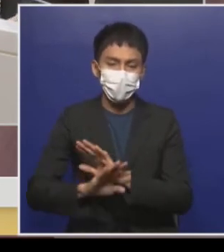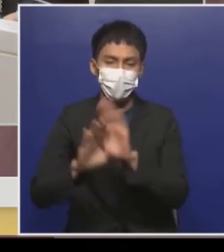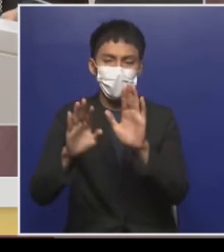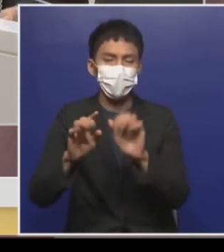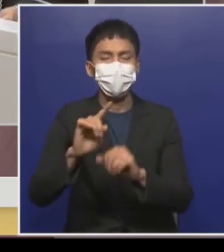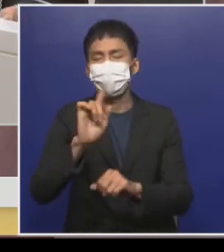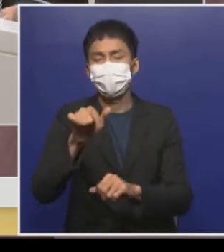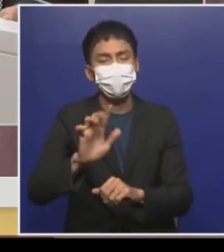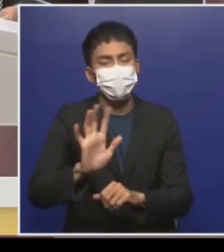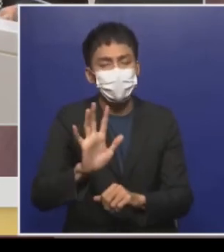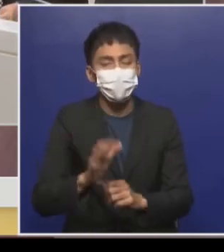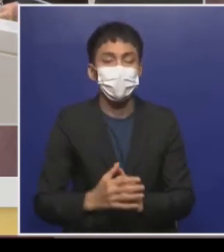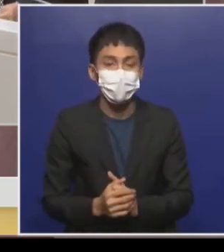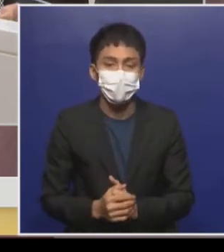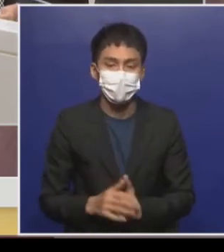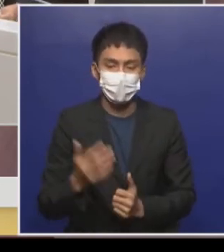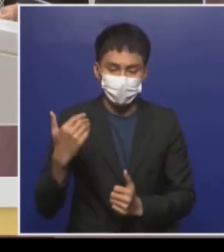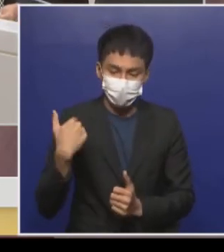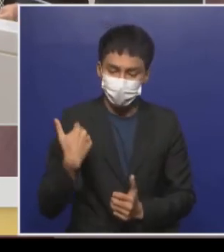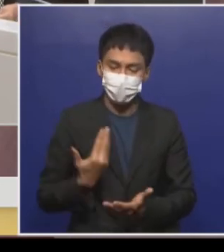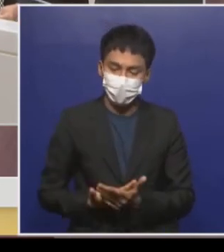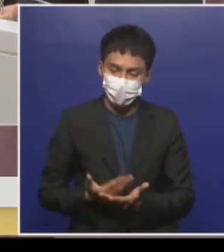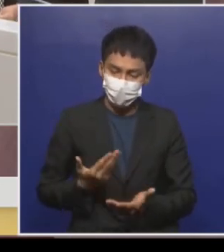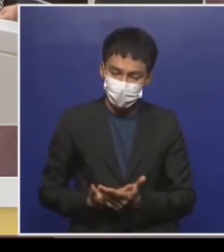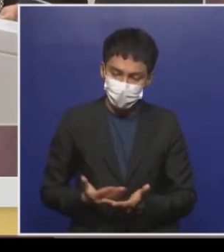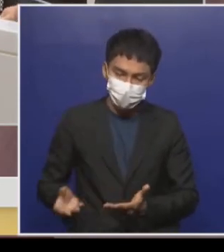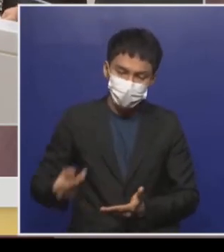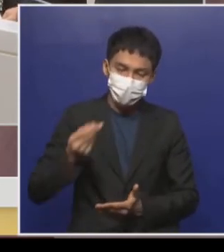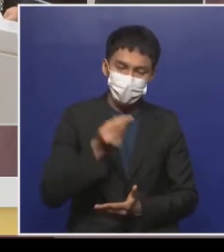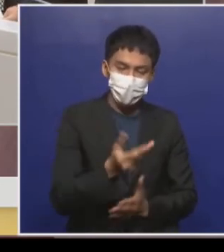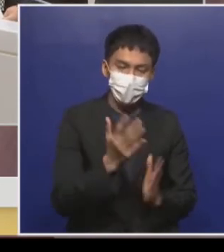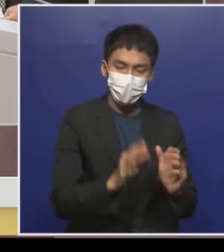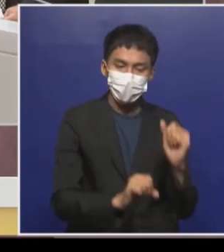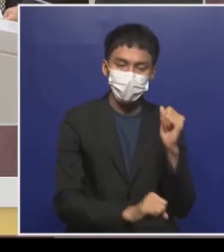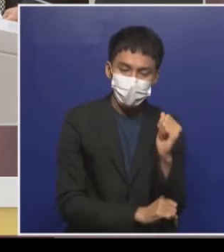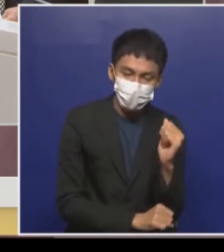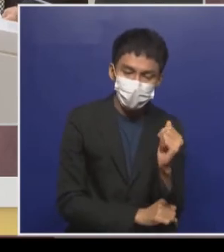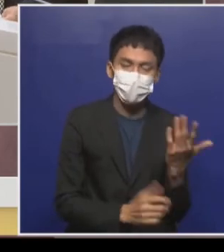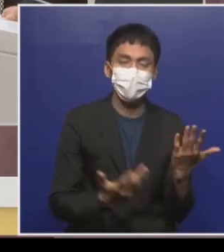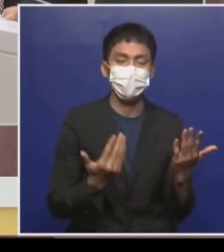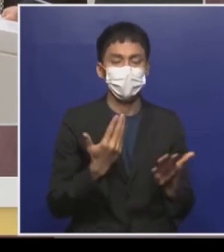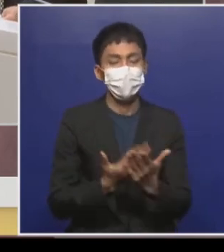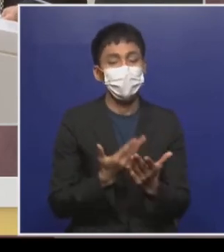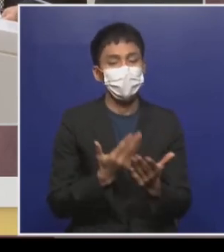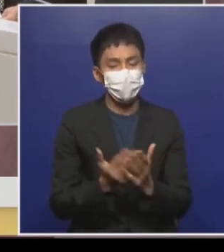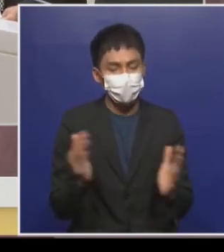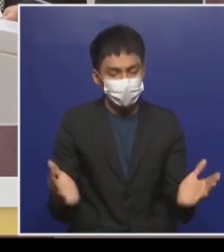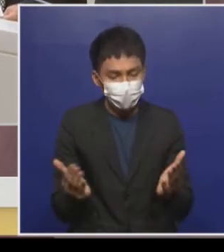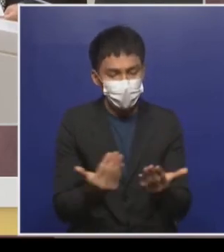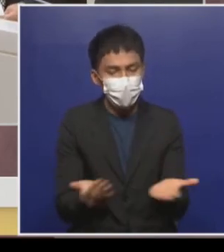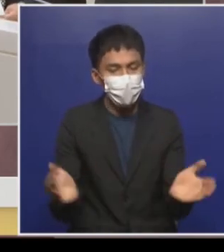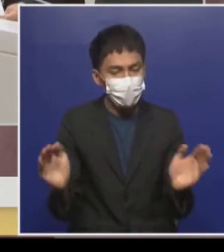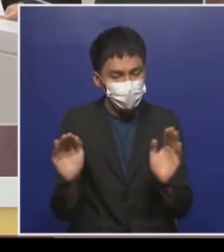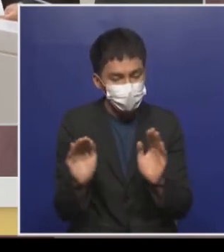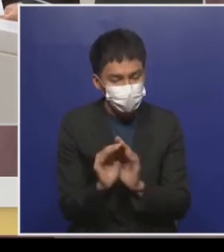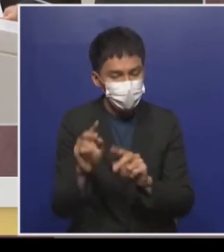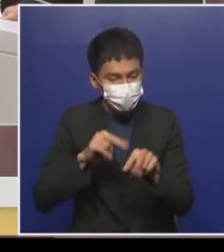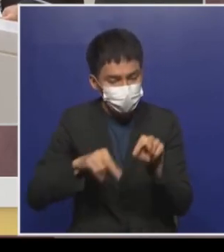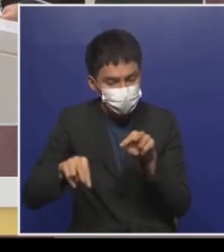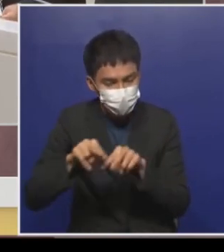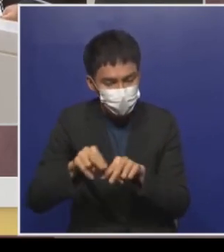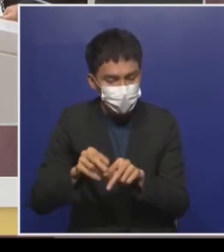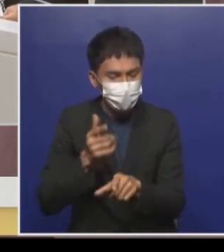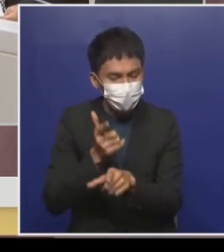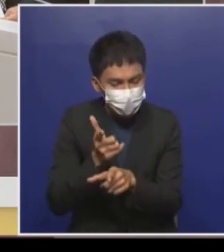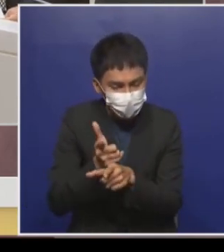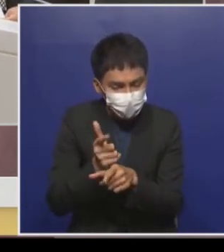ไม่ใช่ครับ ยงมีเงินสงเคระห์เด็กยากจนมีเงินสงเคราหครบครอุธรมจนเด็นั้นอายุคร